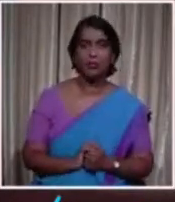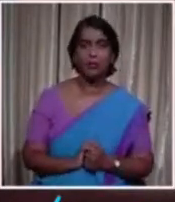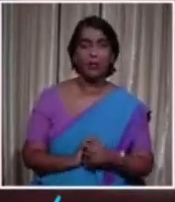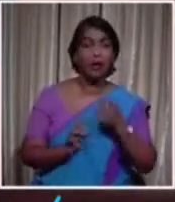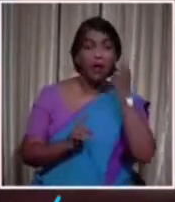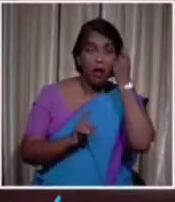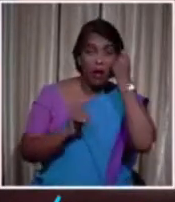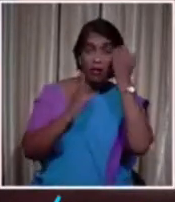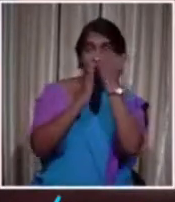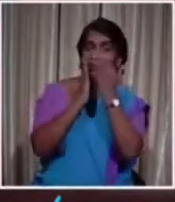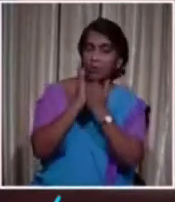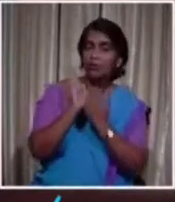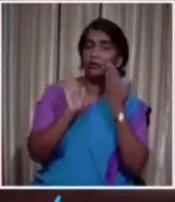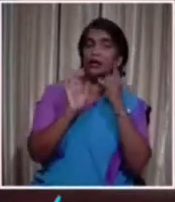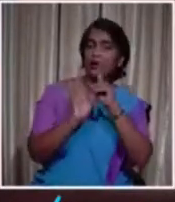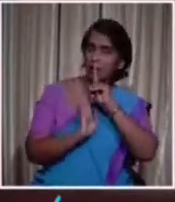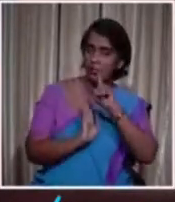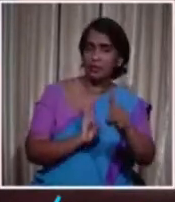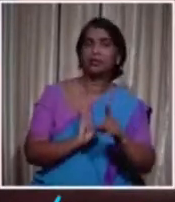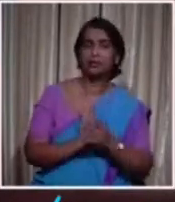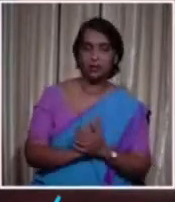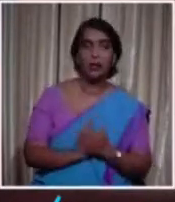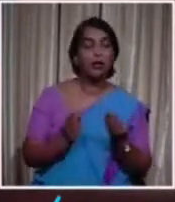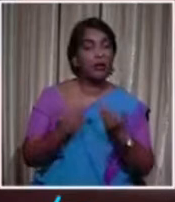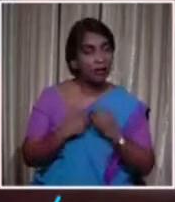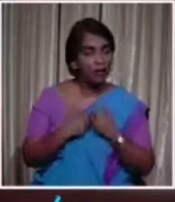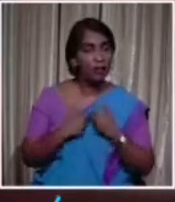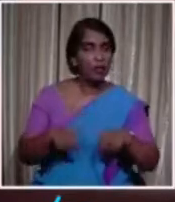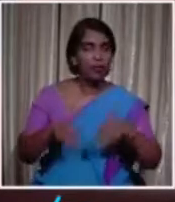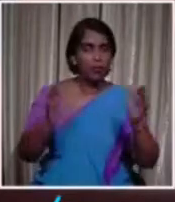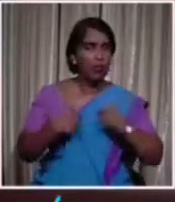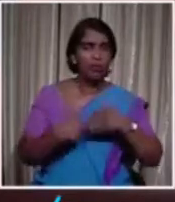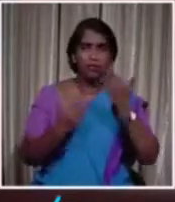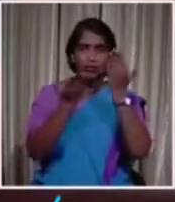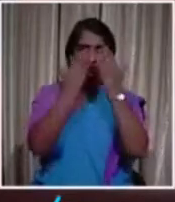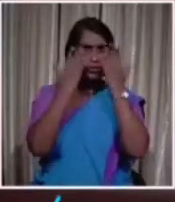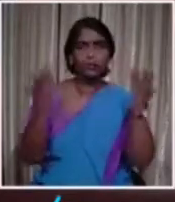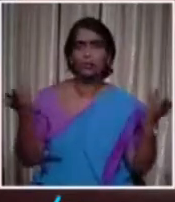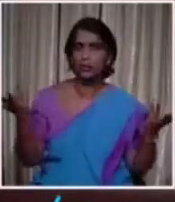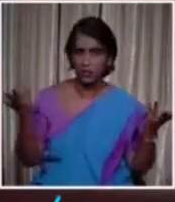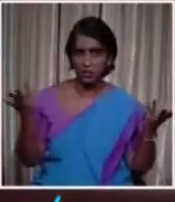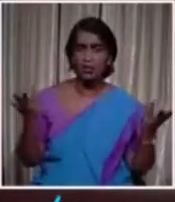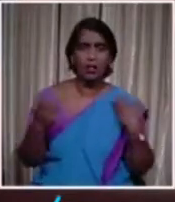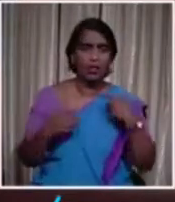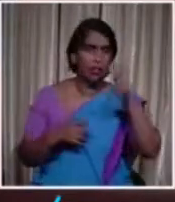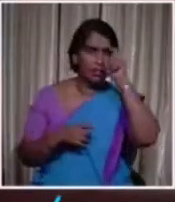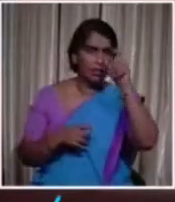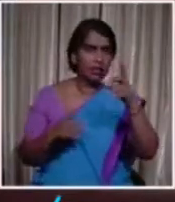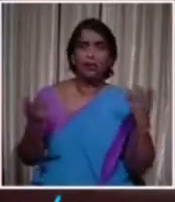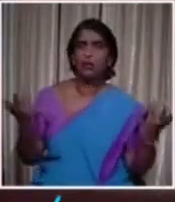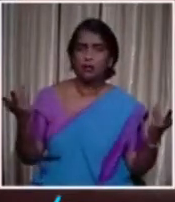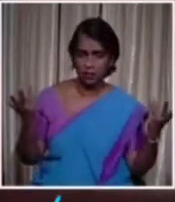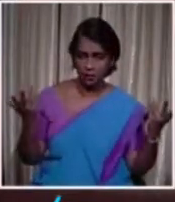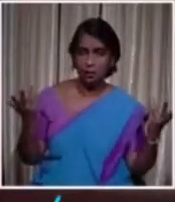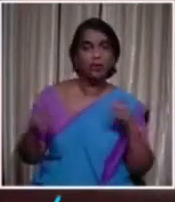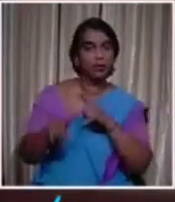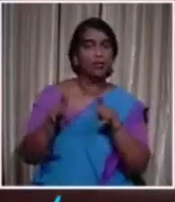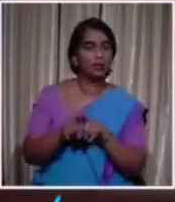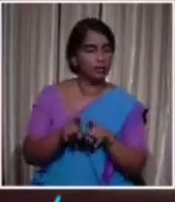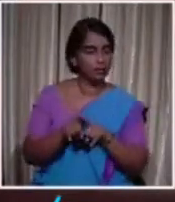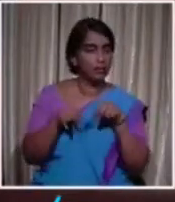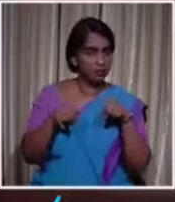योजना वाली है त्यान अभी एक ताऊ में दाखिल ने एक अभी देख के ने ऐसे अभी